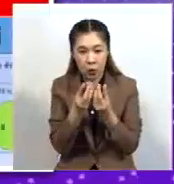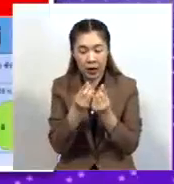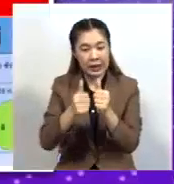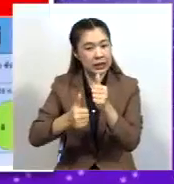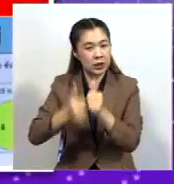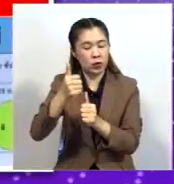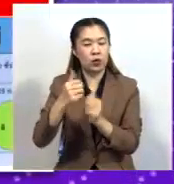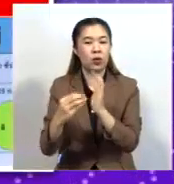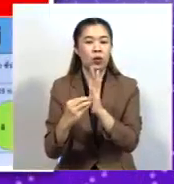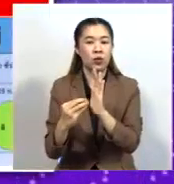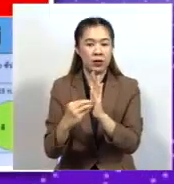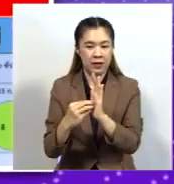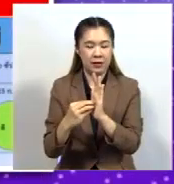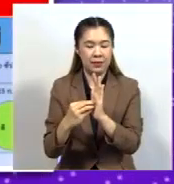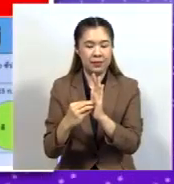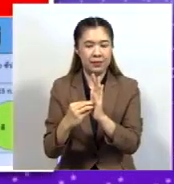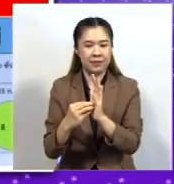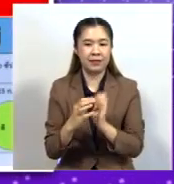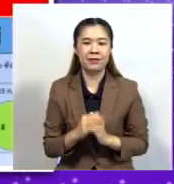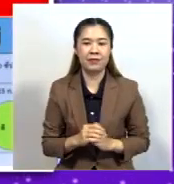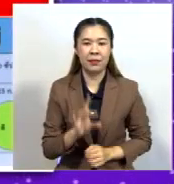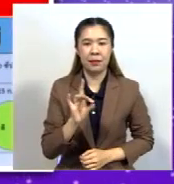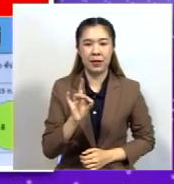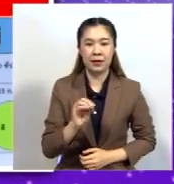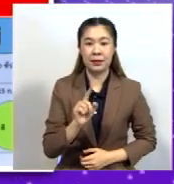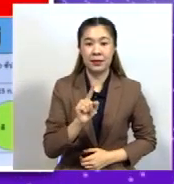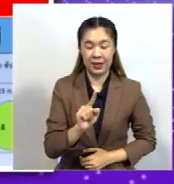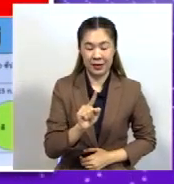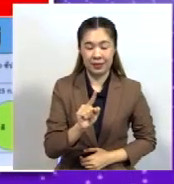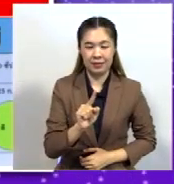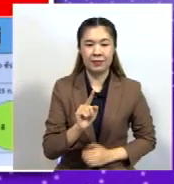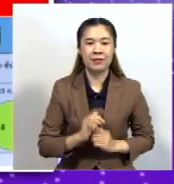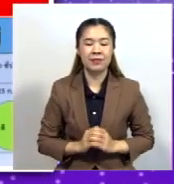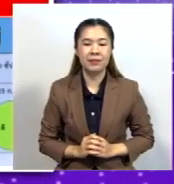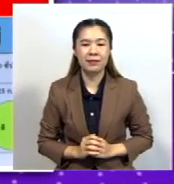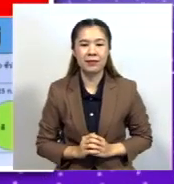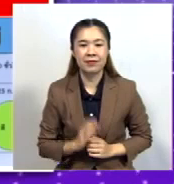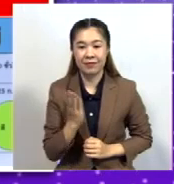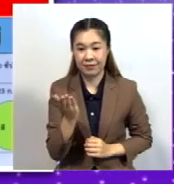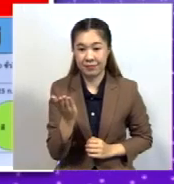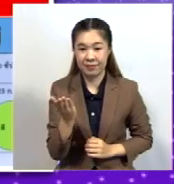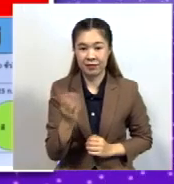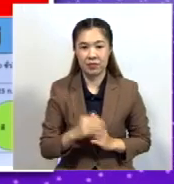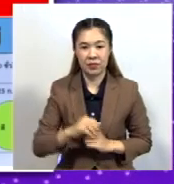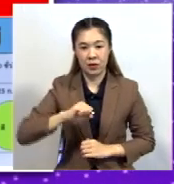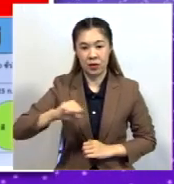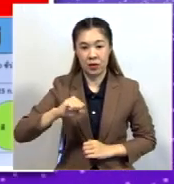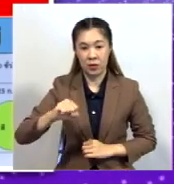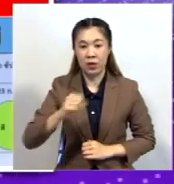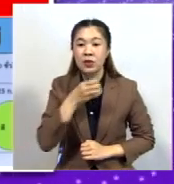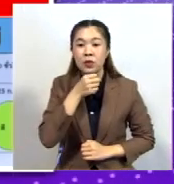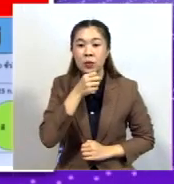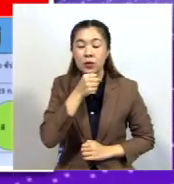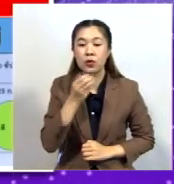ยของกรุงเทพมหานครกับปริมณฑลอยู่ที่81ไมโครกรัมต่อลูกบาศก์เมตรนี่นะคะขวามือสีส้มๆที่